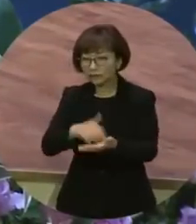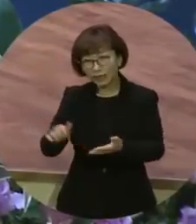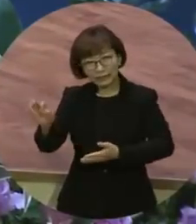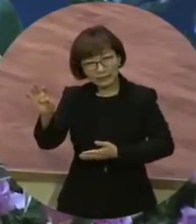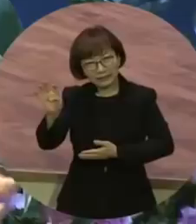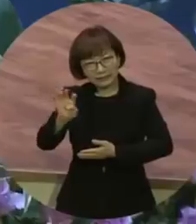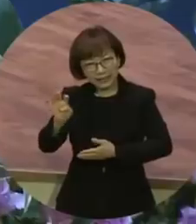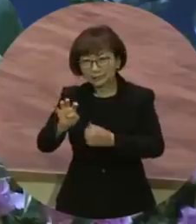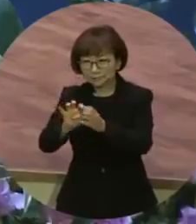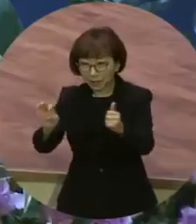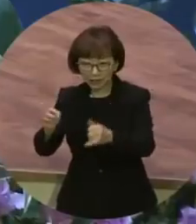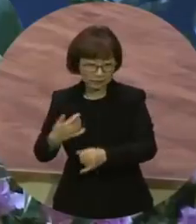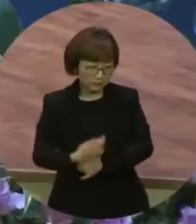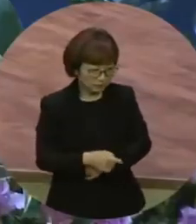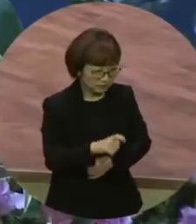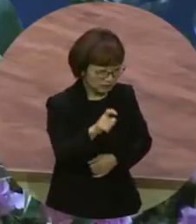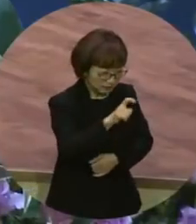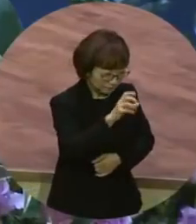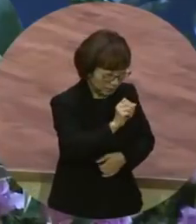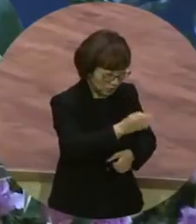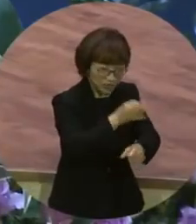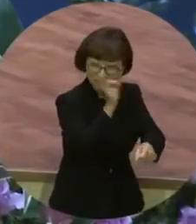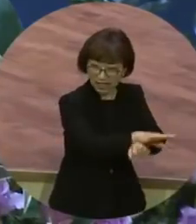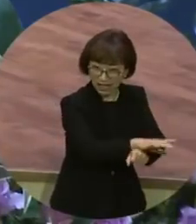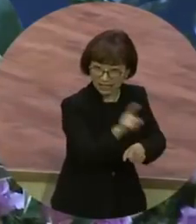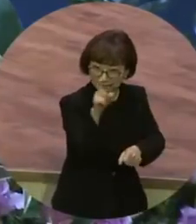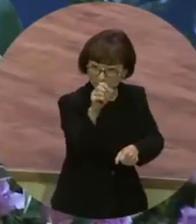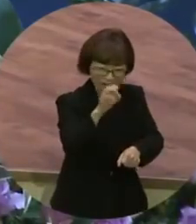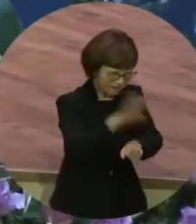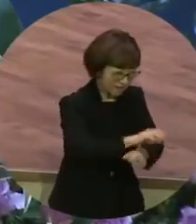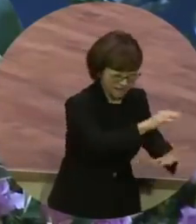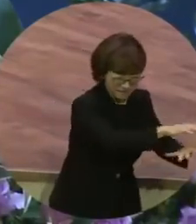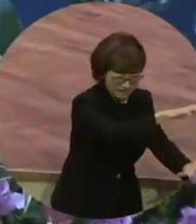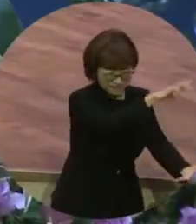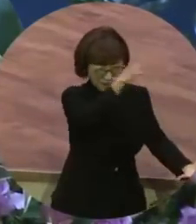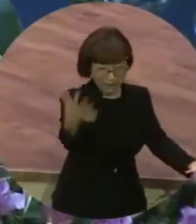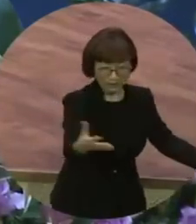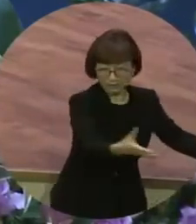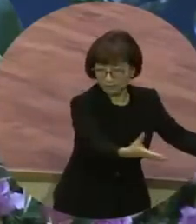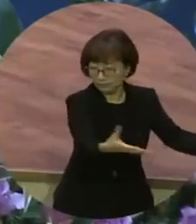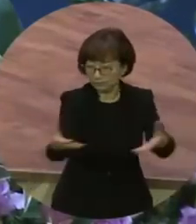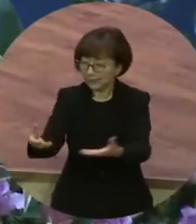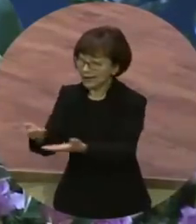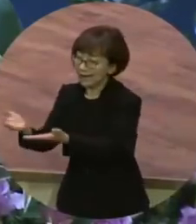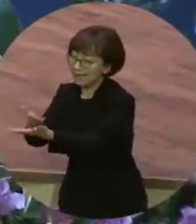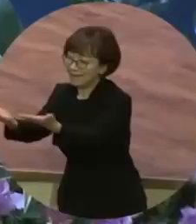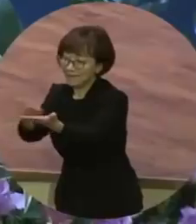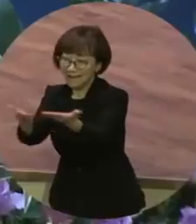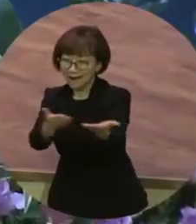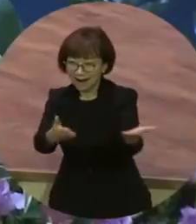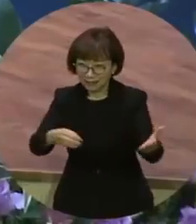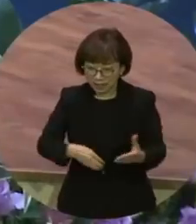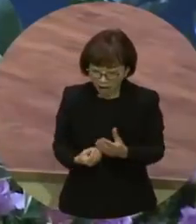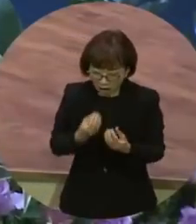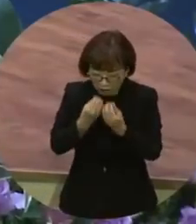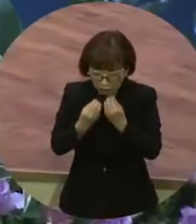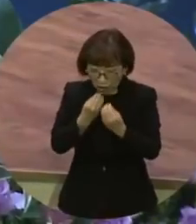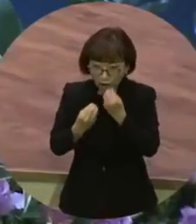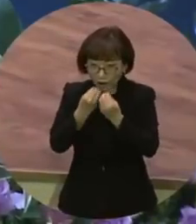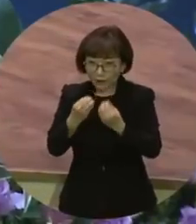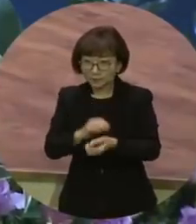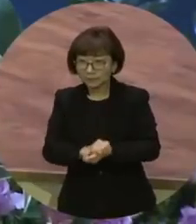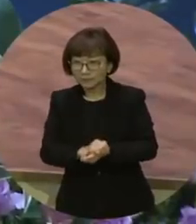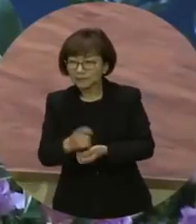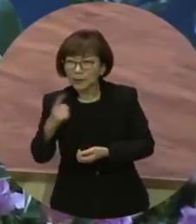10만원치 사가지고 다 나눠드리고 저 혼자 한 통 다 먹고 얼마 전 청년 수련회 가는데 원리스 교회 가는데 천안 가는 길이 얼마나 좋은지 왜냐